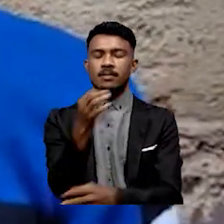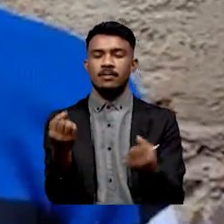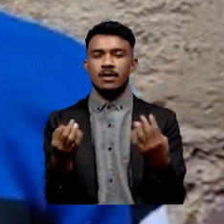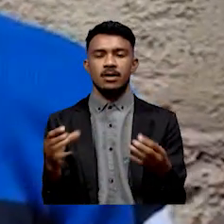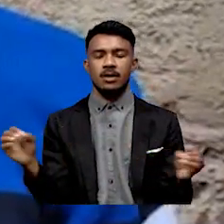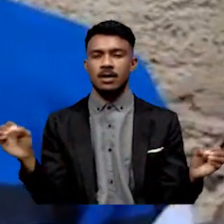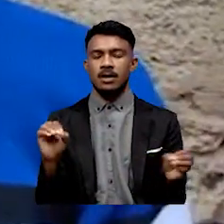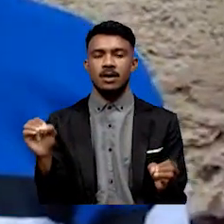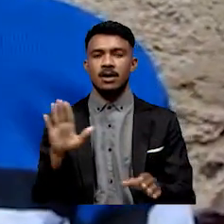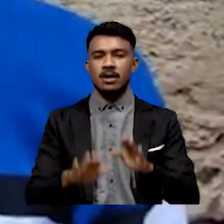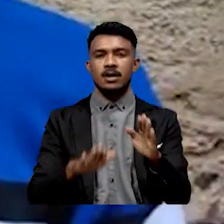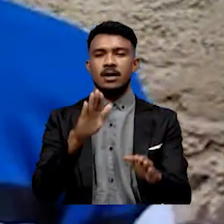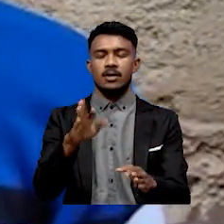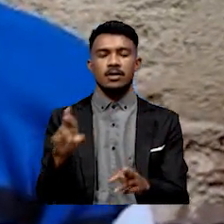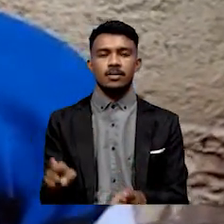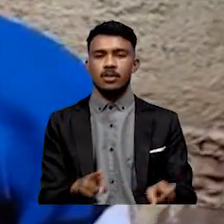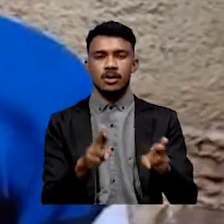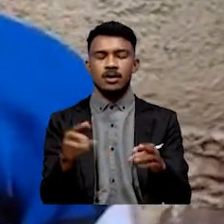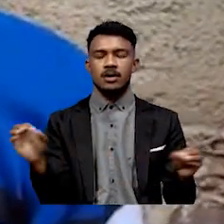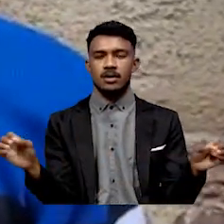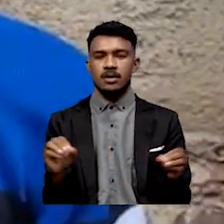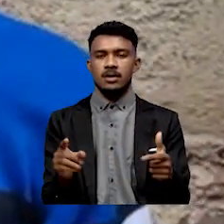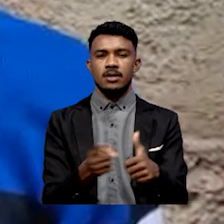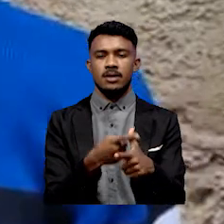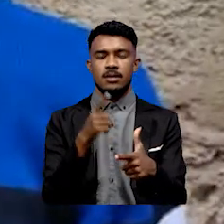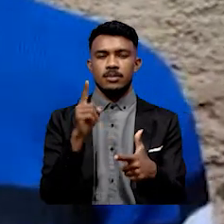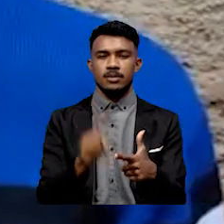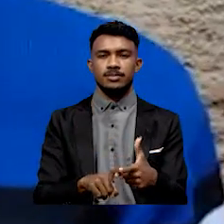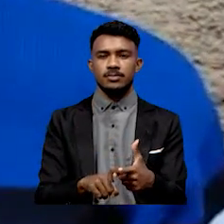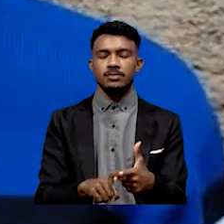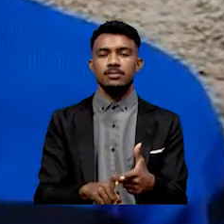iya mota laran, depois,